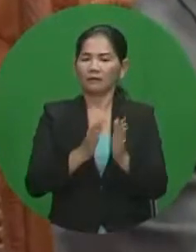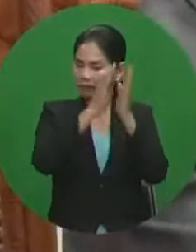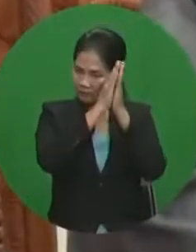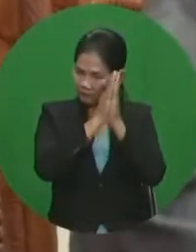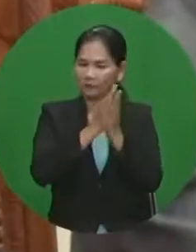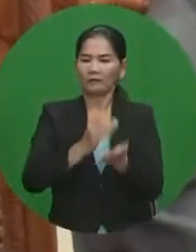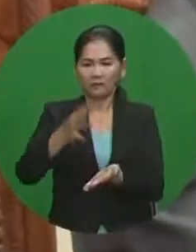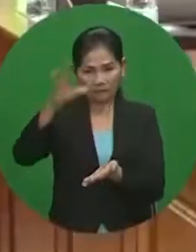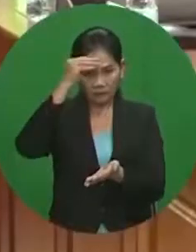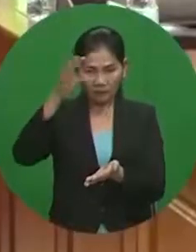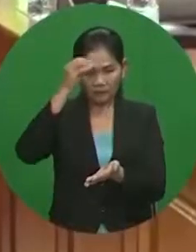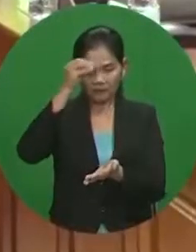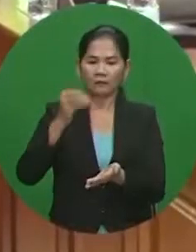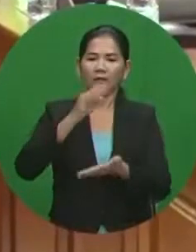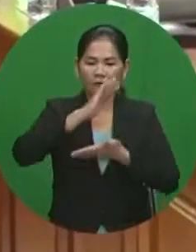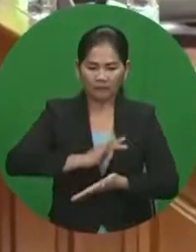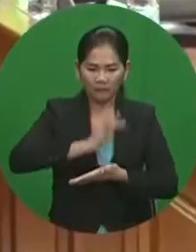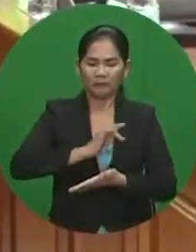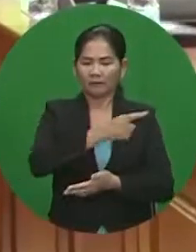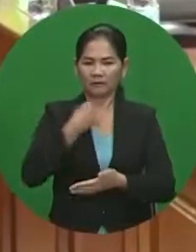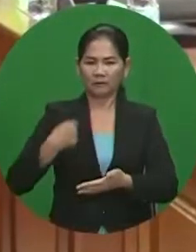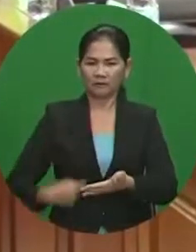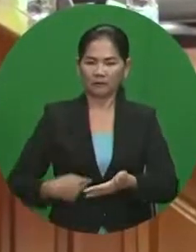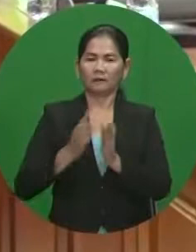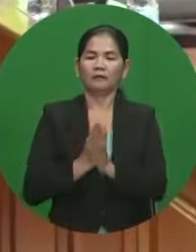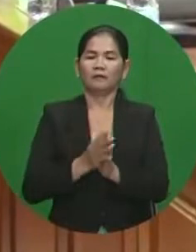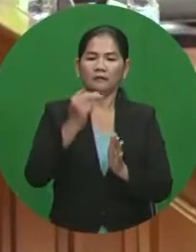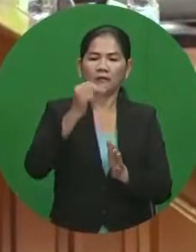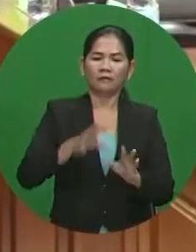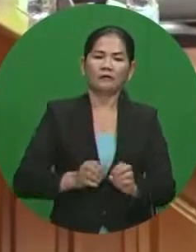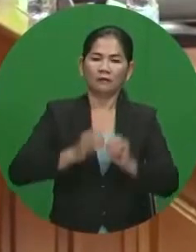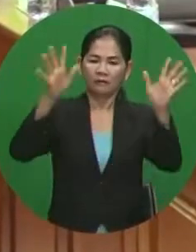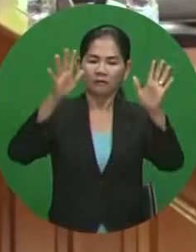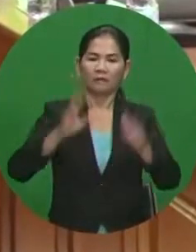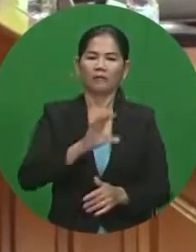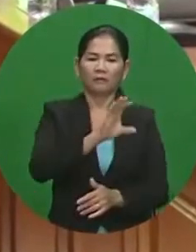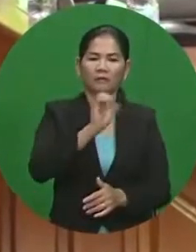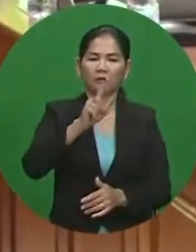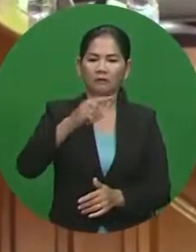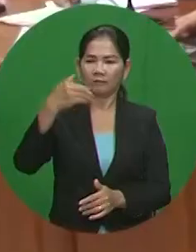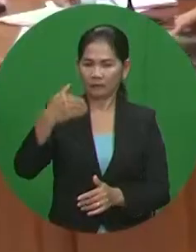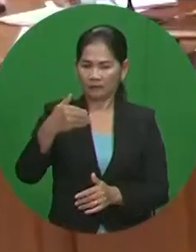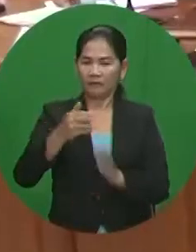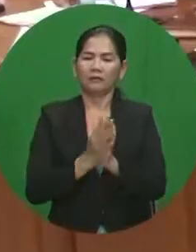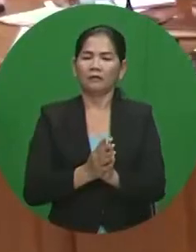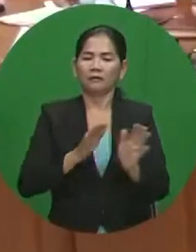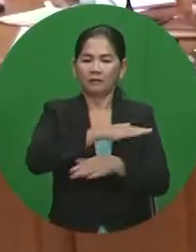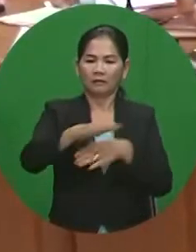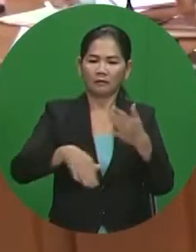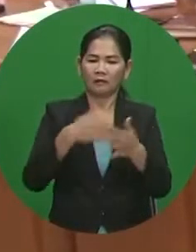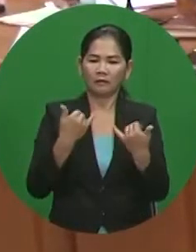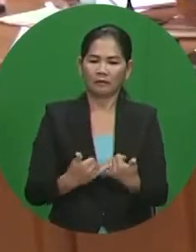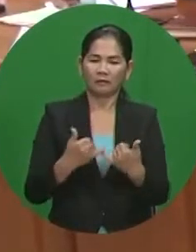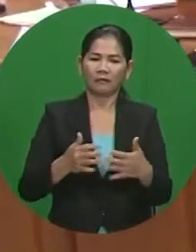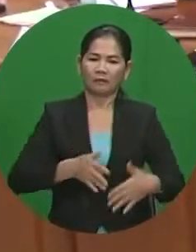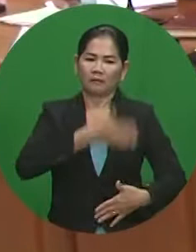សិក្សានាទីក្រុងអ៊ូហានប្រទេសចិនដែលជាកន្លែងផ្ទុះនៅជំងឺ COVID-19 កុំឲ្យអ្នកទាំងអស់នោះមាន